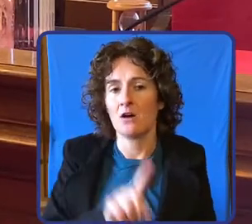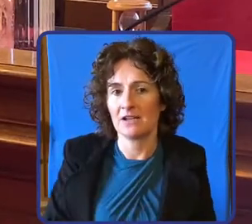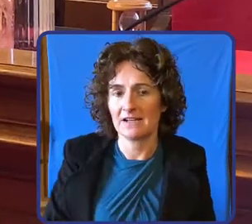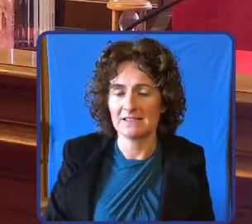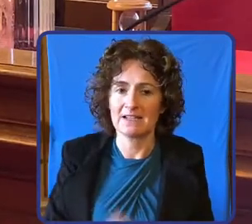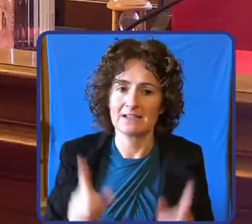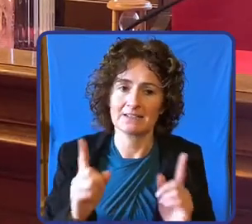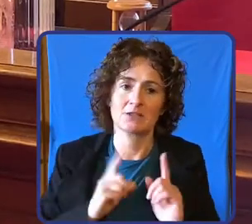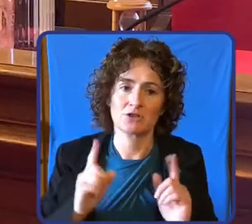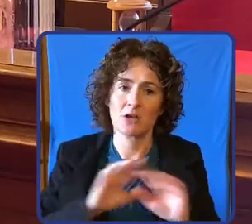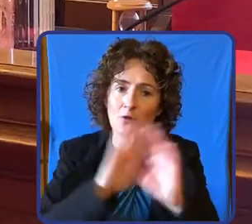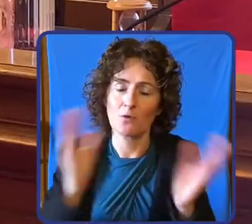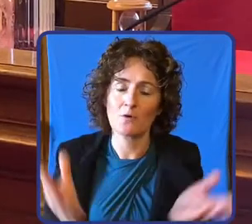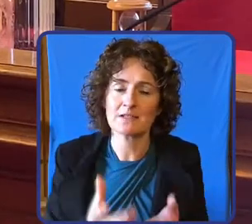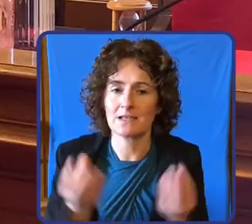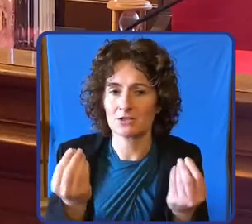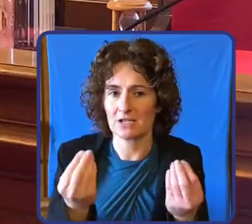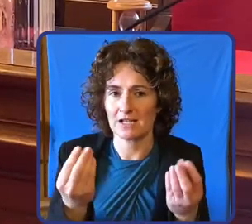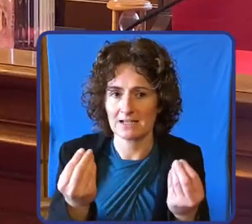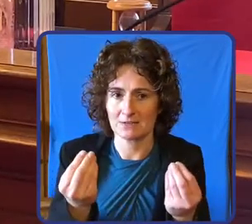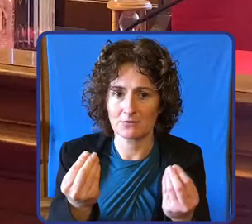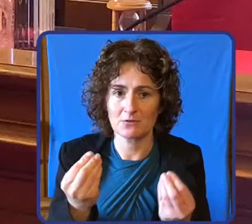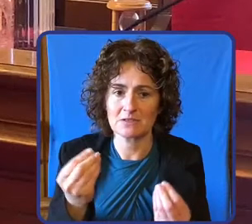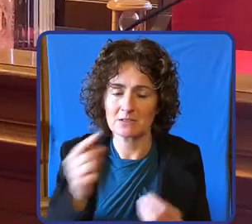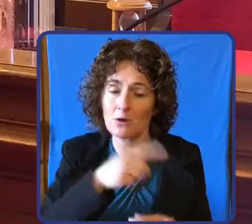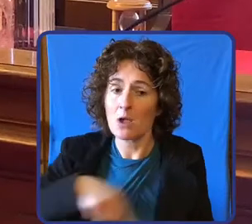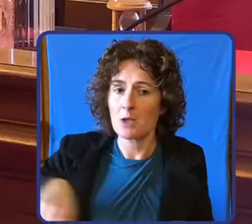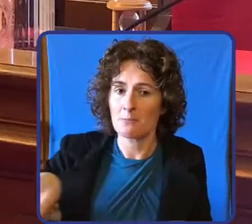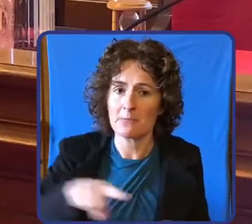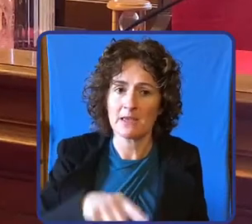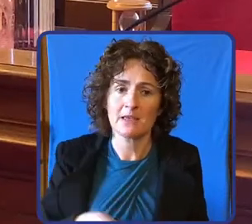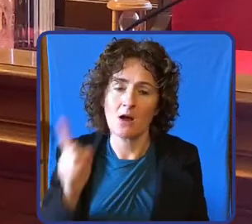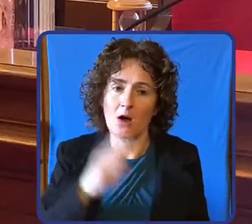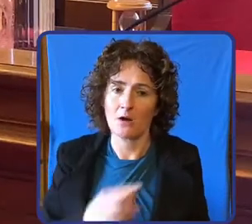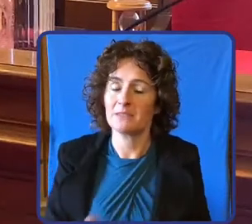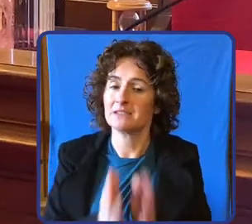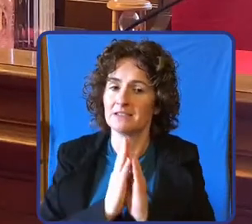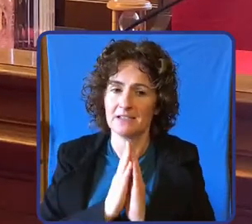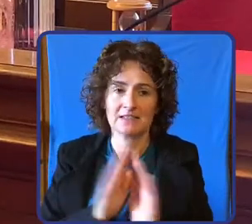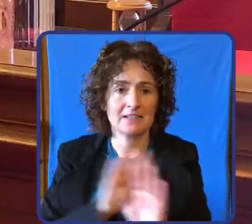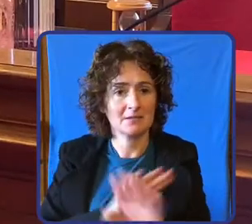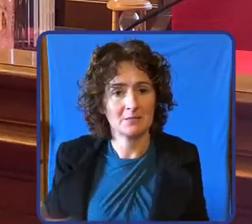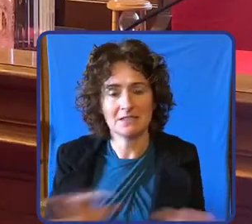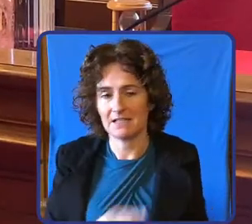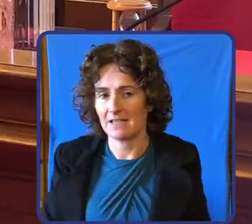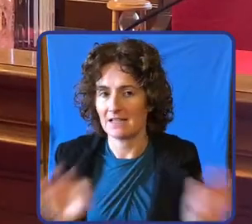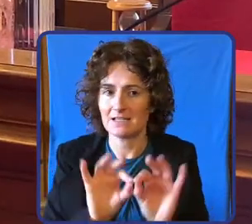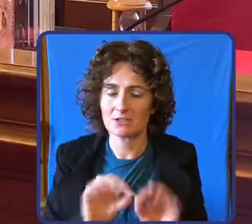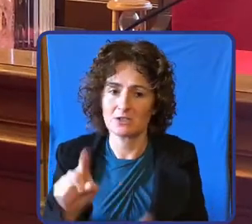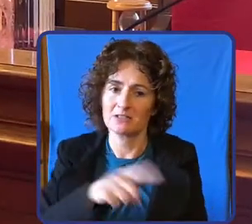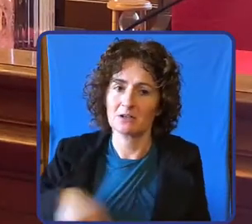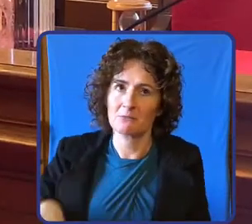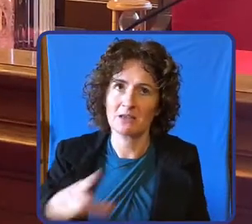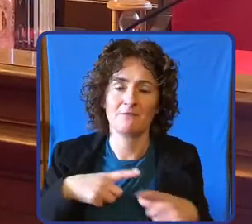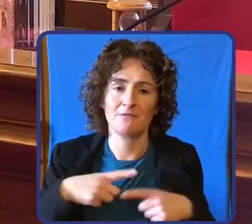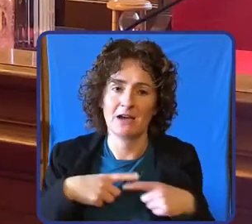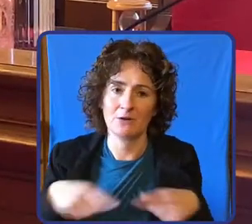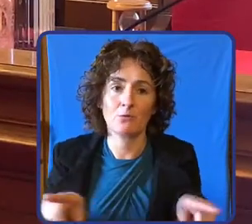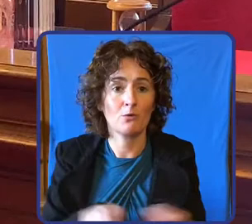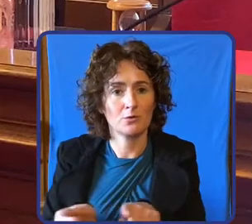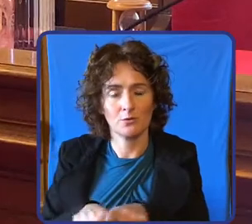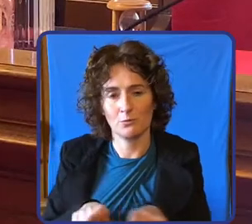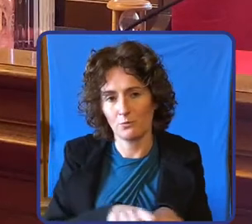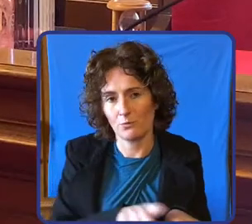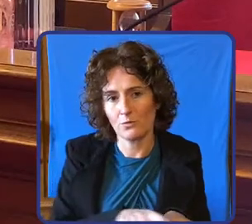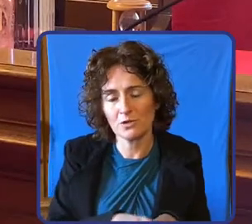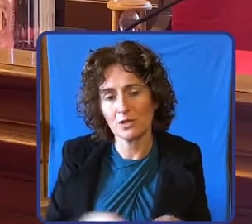rendelkezésünkre álló összes eszközzel mi, amit kértek, elvégeztük. Mi nem várunk mást, csak azt, hogy egyenlő bánásmódban